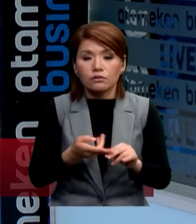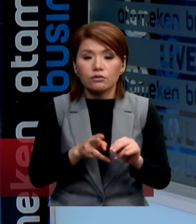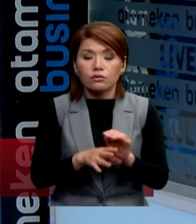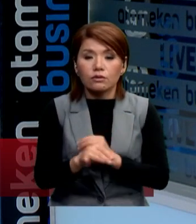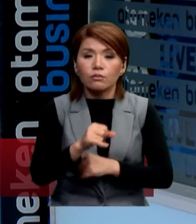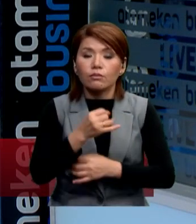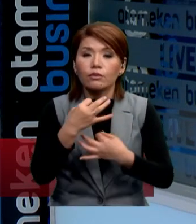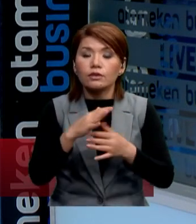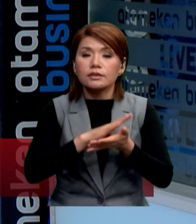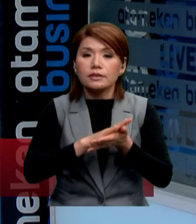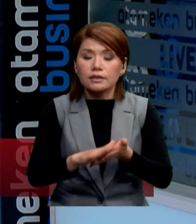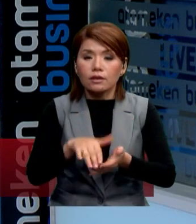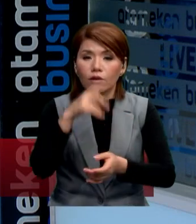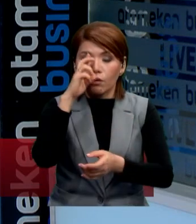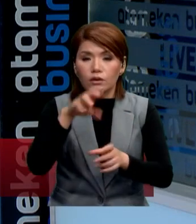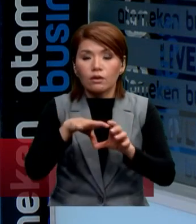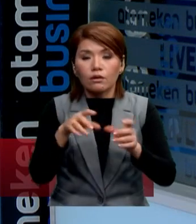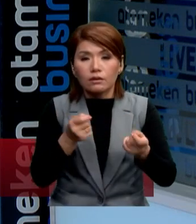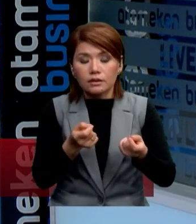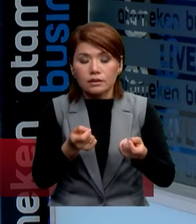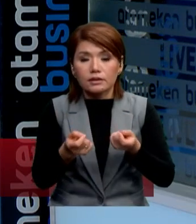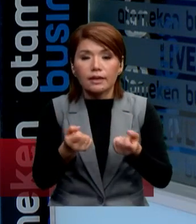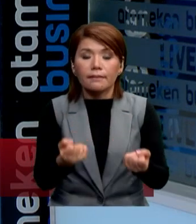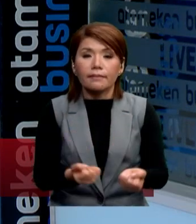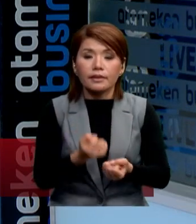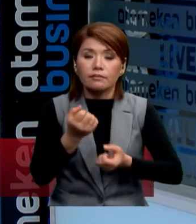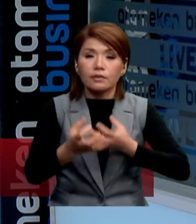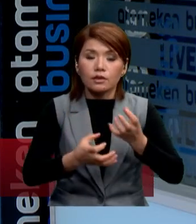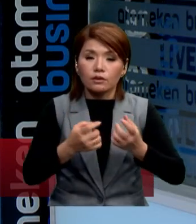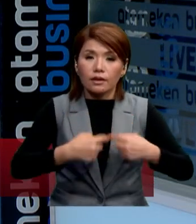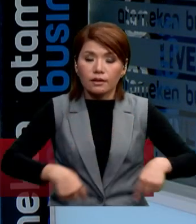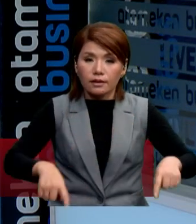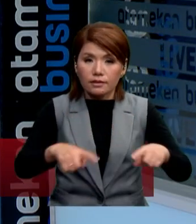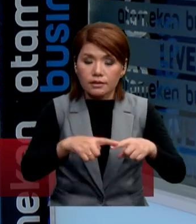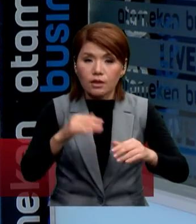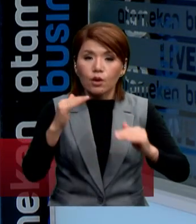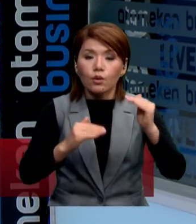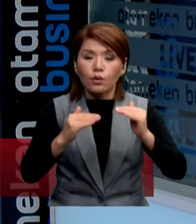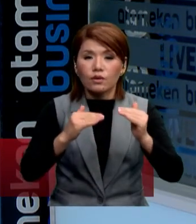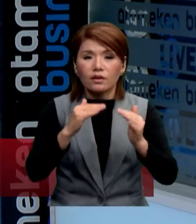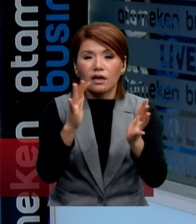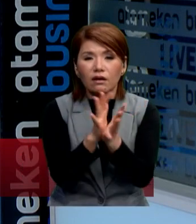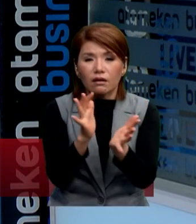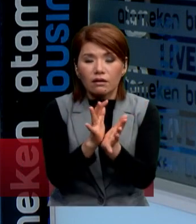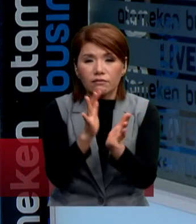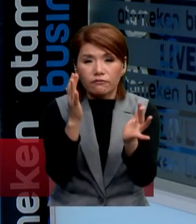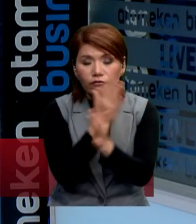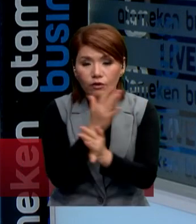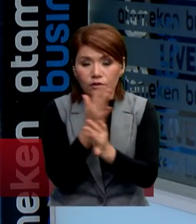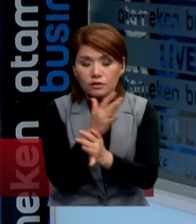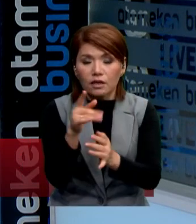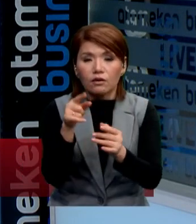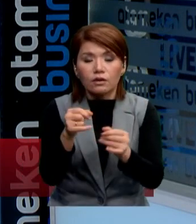практическую плоскость госорганы, экологи с поддержкой международных организаций. Уровень загрязнения воздуха в ряде регионов эксперты